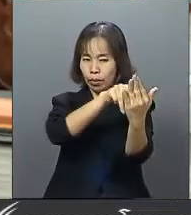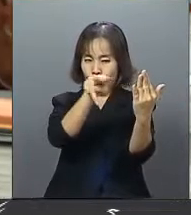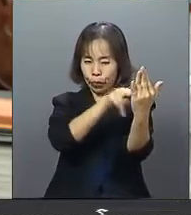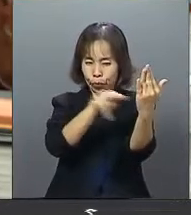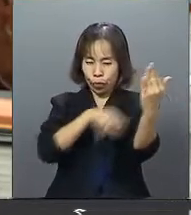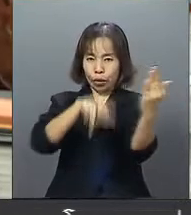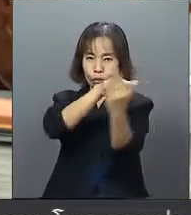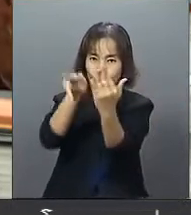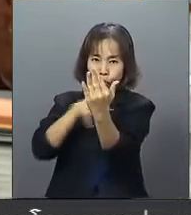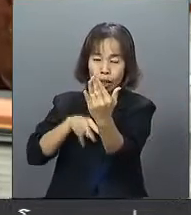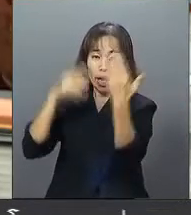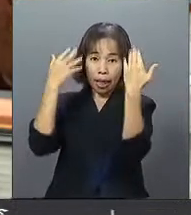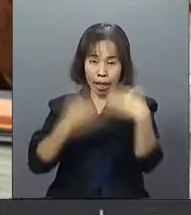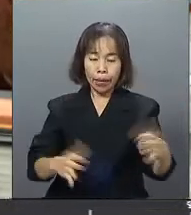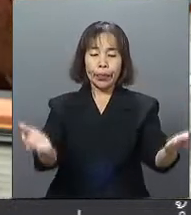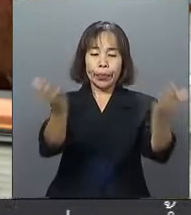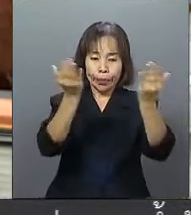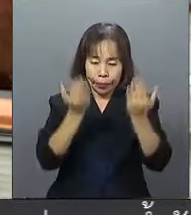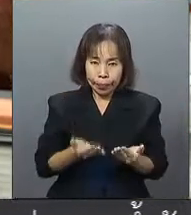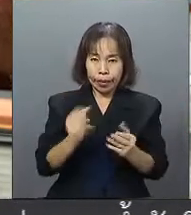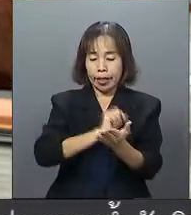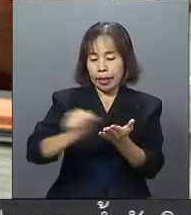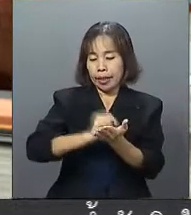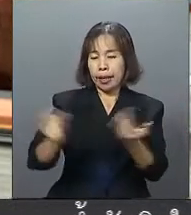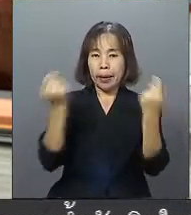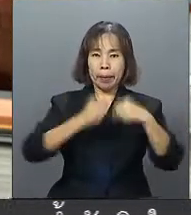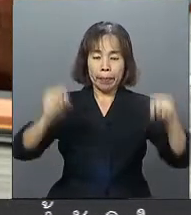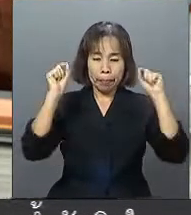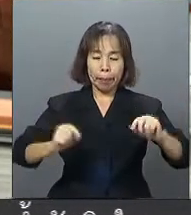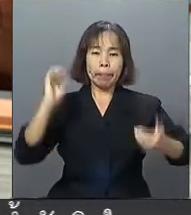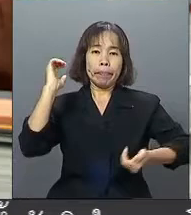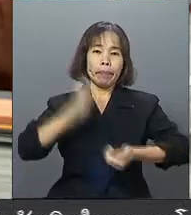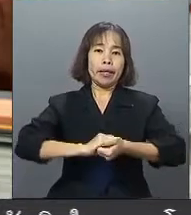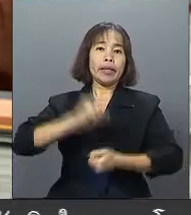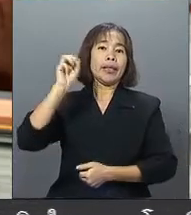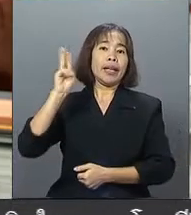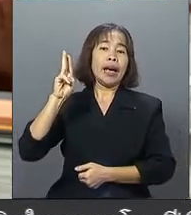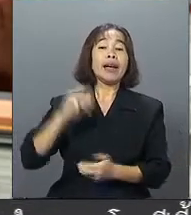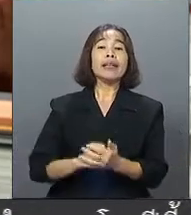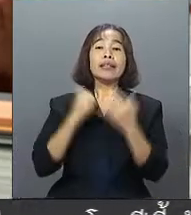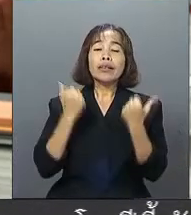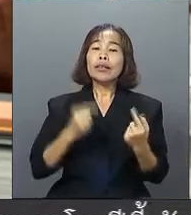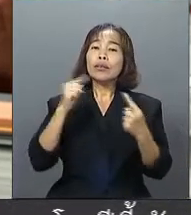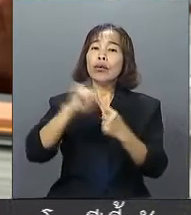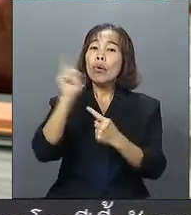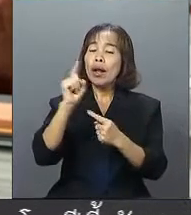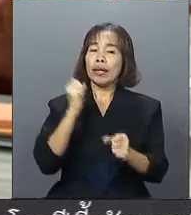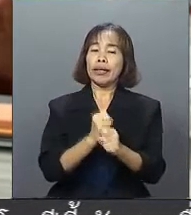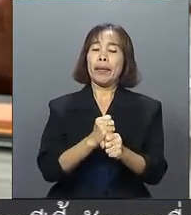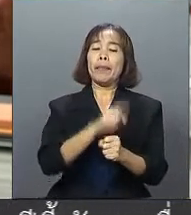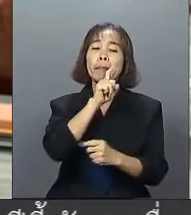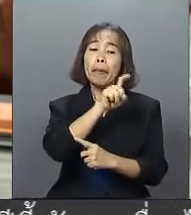ร่วมเพื่อเข้าสู่กระบวนการยกร่างสัญญาประชาคมโดยประธานอนุกรรมการในการจัดทำความเห็นยืนยันเ